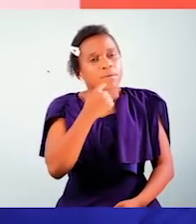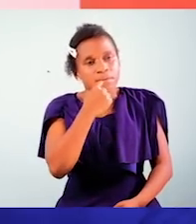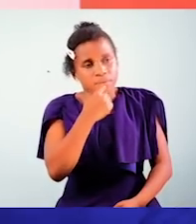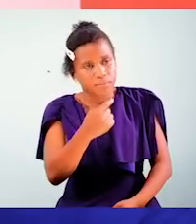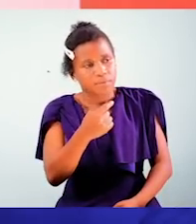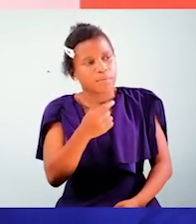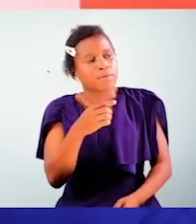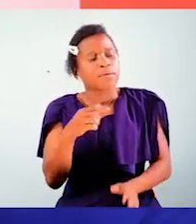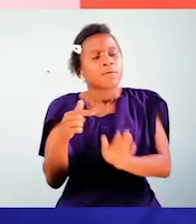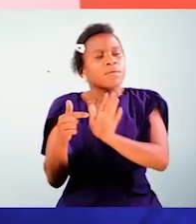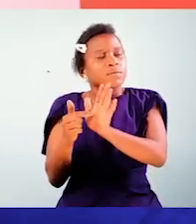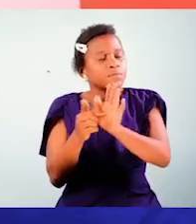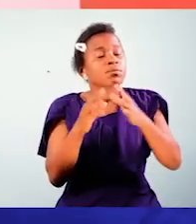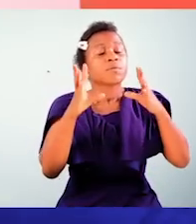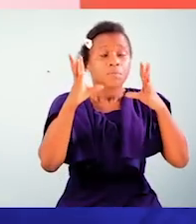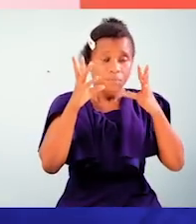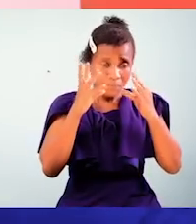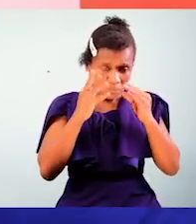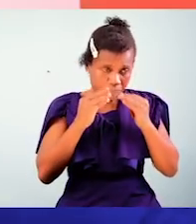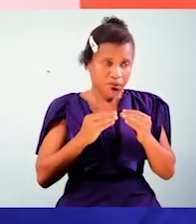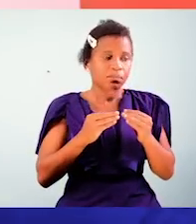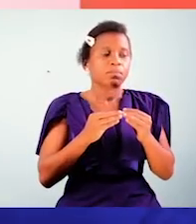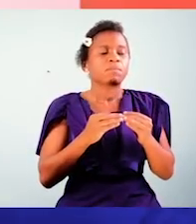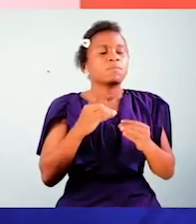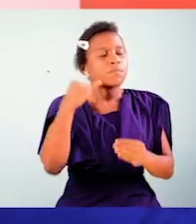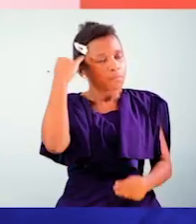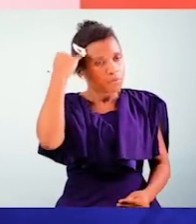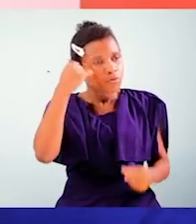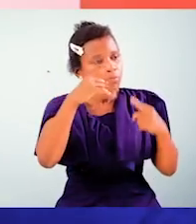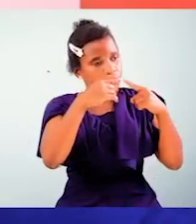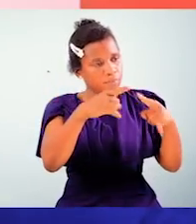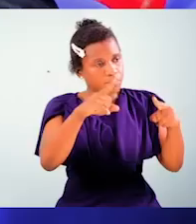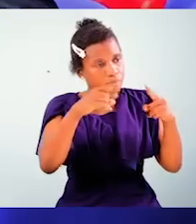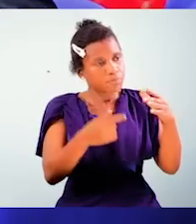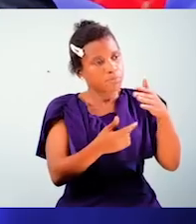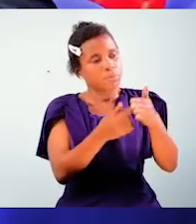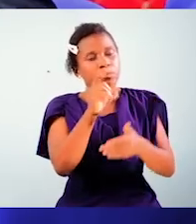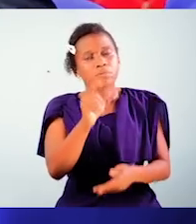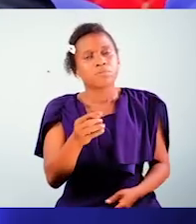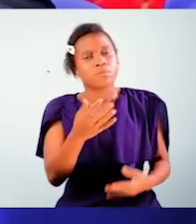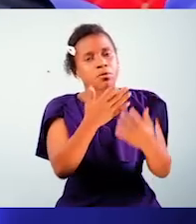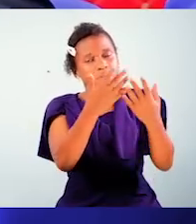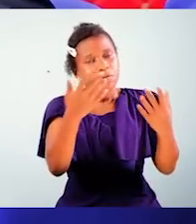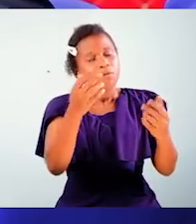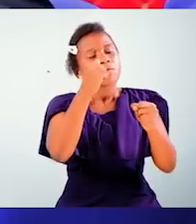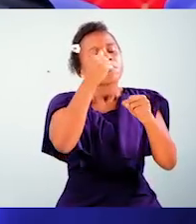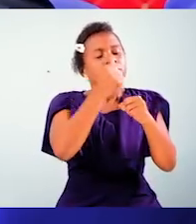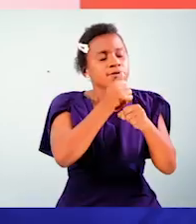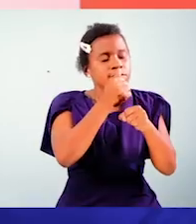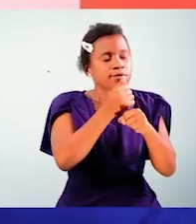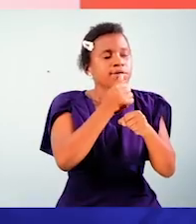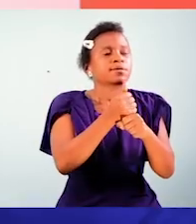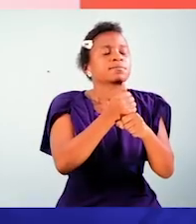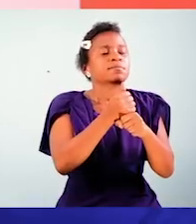anaoneshwa, anakubaliana na maoni ya wengi kuhusiana na kuna haja kufanyika mabadiliko kwa